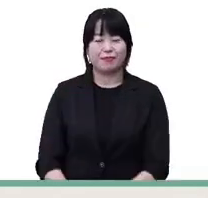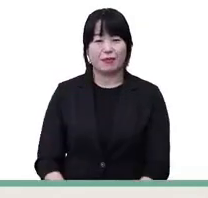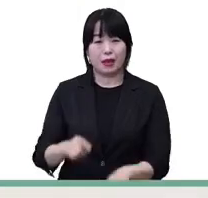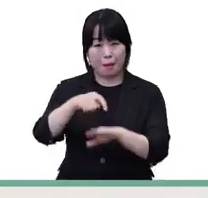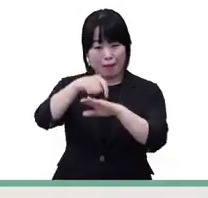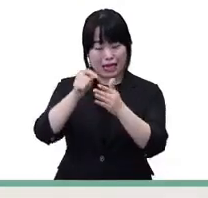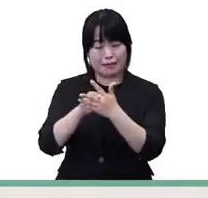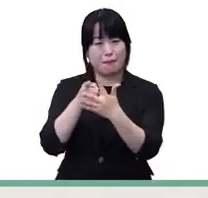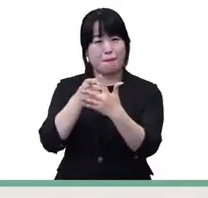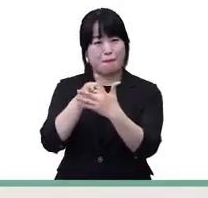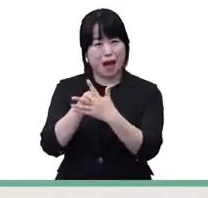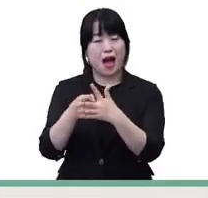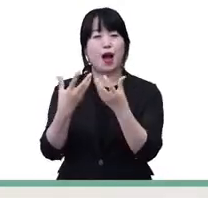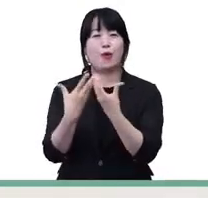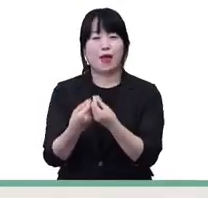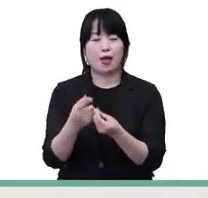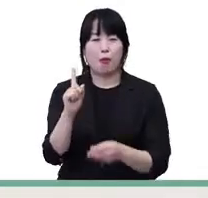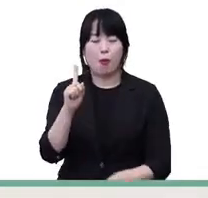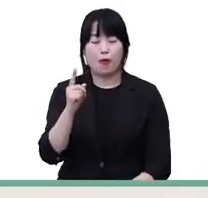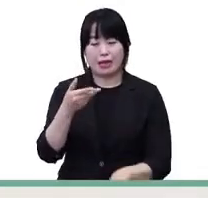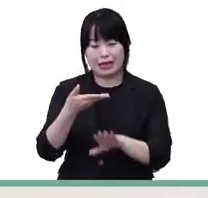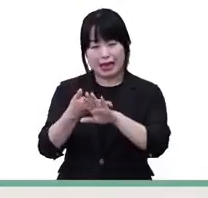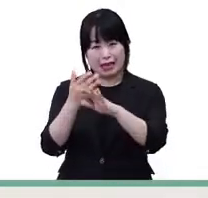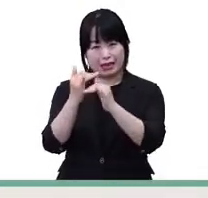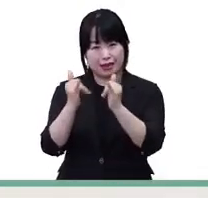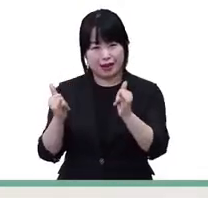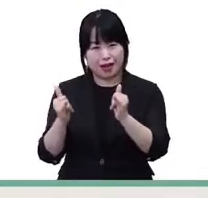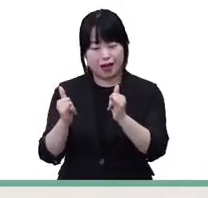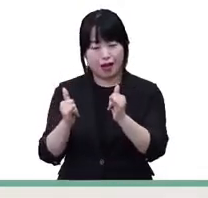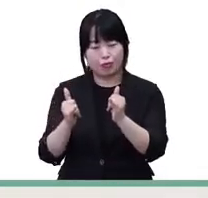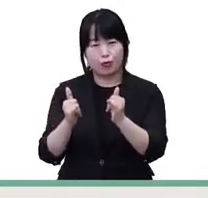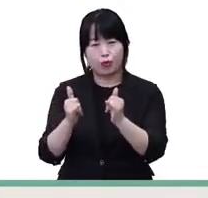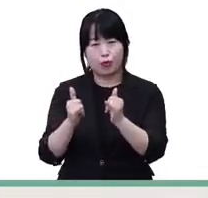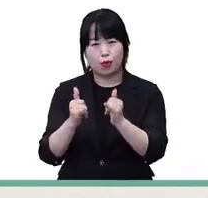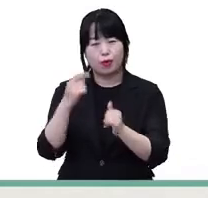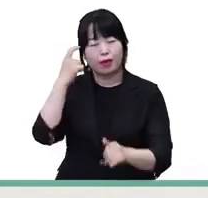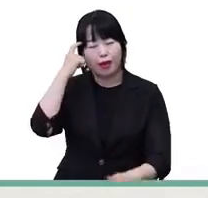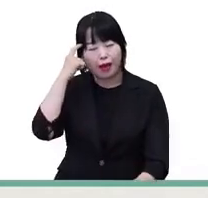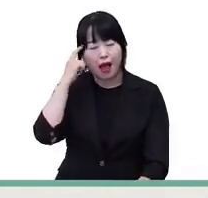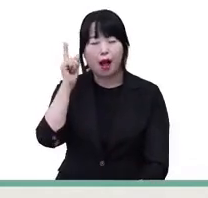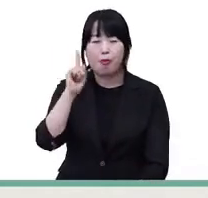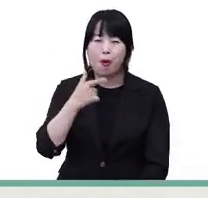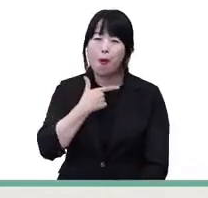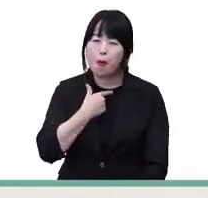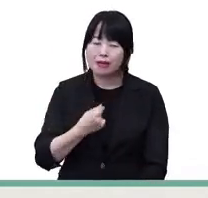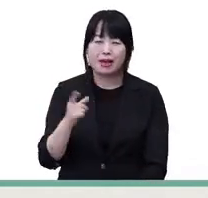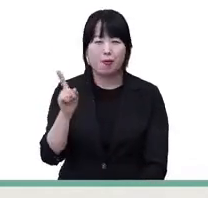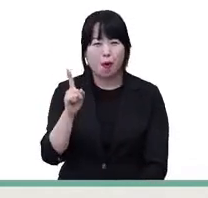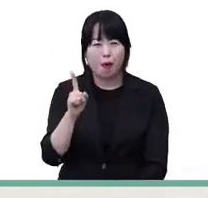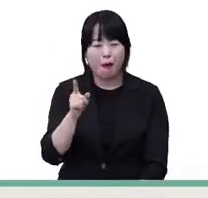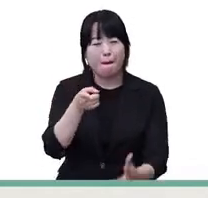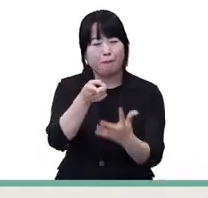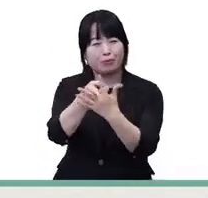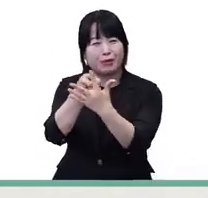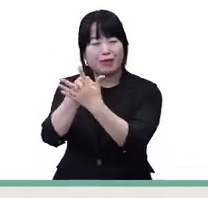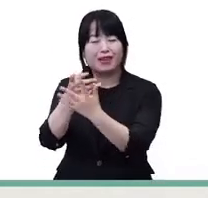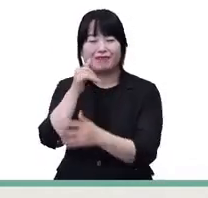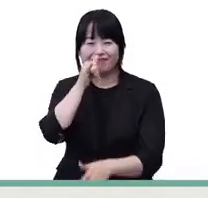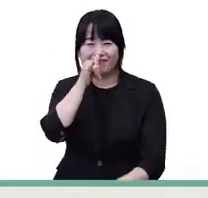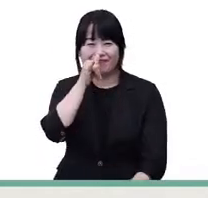마음 읽기에는 다른 사람이 이제 어떻게 생각하고 있는지를 아는 거, 다른 사람이 내가 어떻게 생각하고